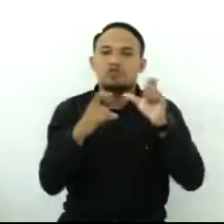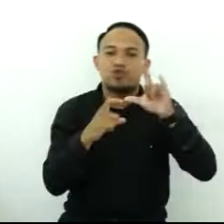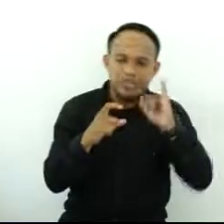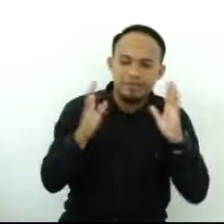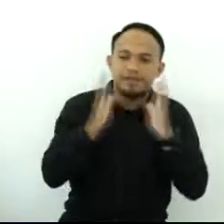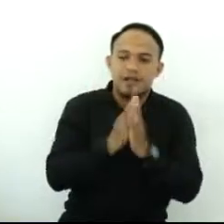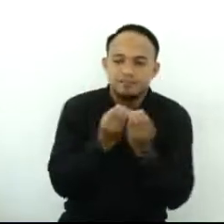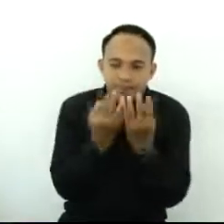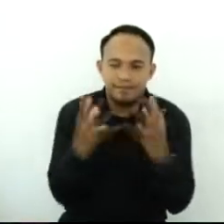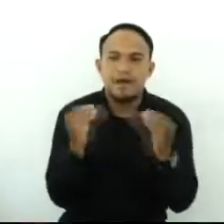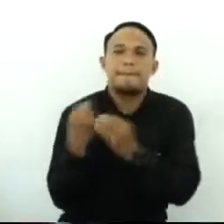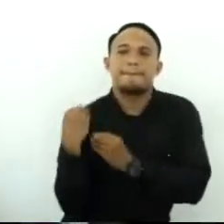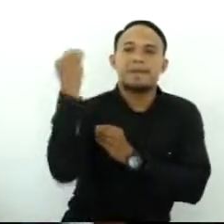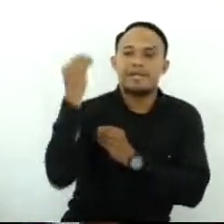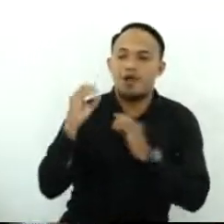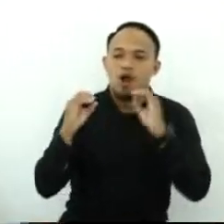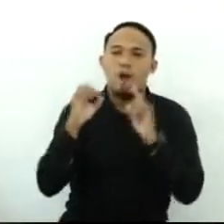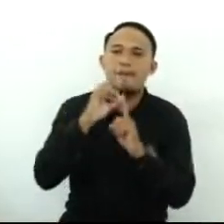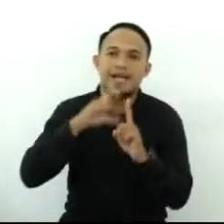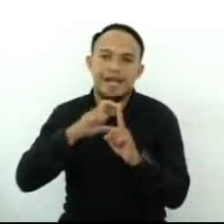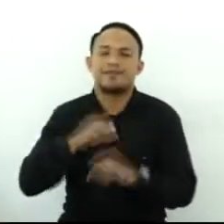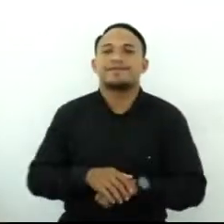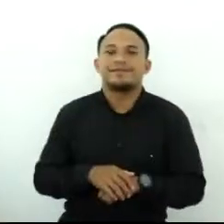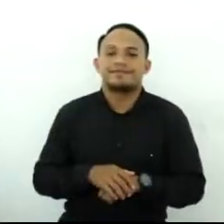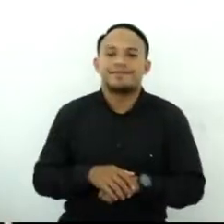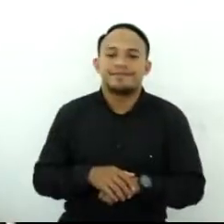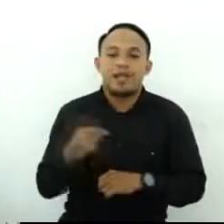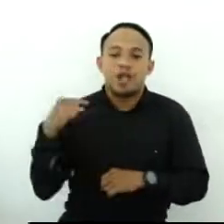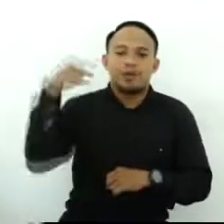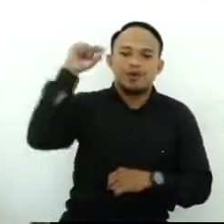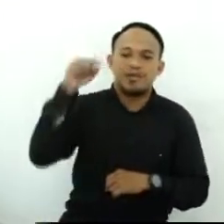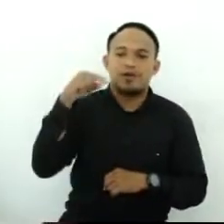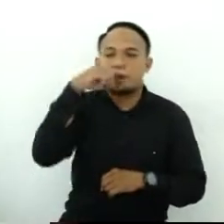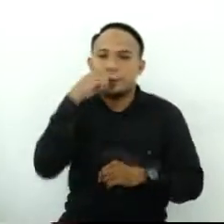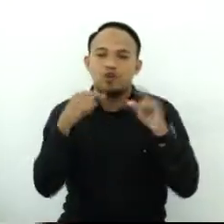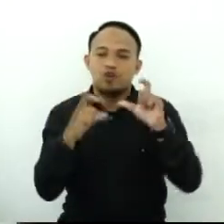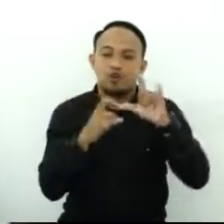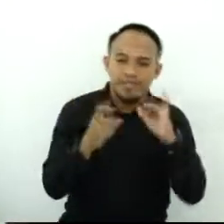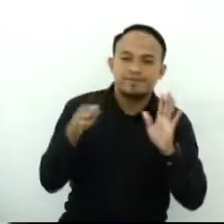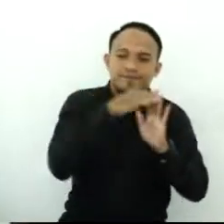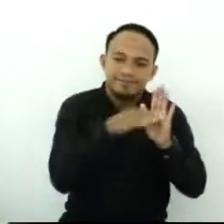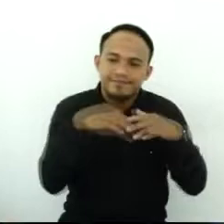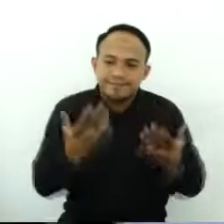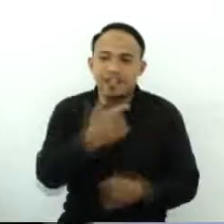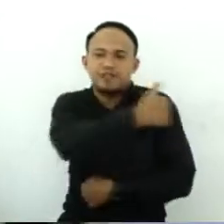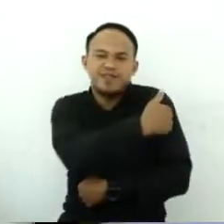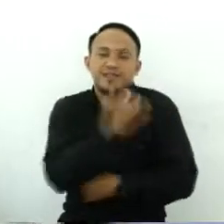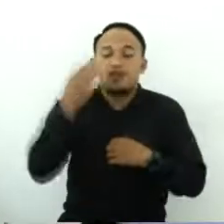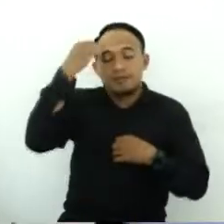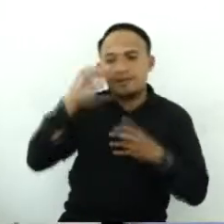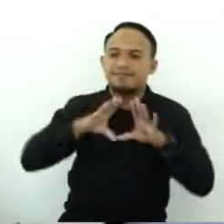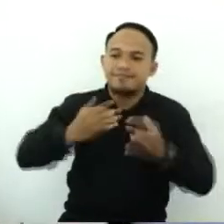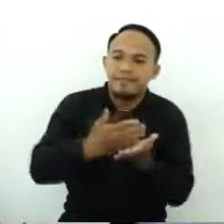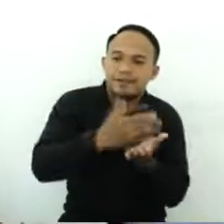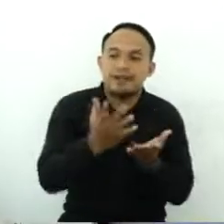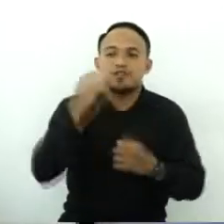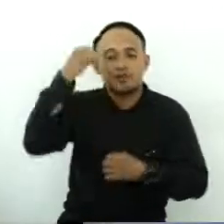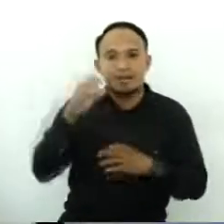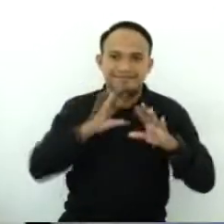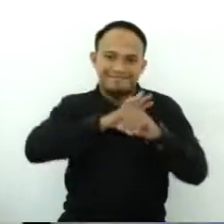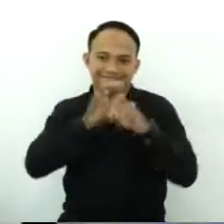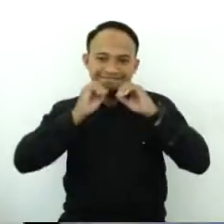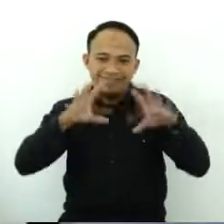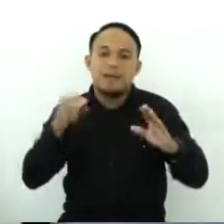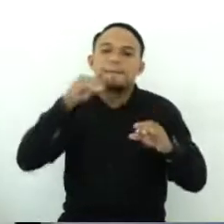Gorontalo Rusli Habibie dan sejumlah pimpinan opd Gubernur Rusli menyebut pelaksanaan vaksinasi